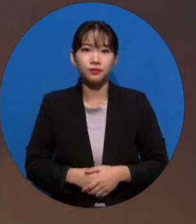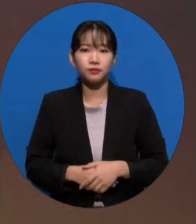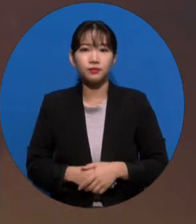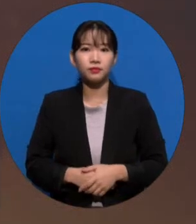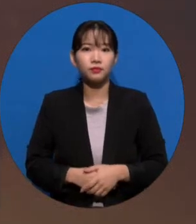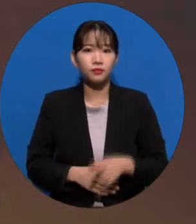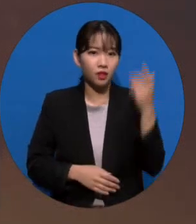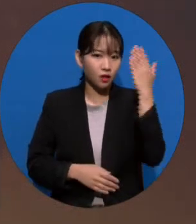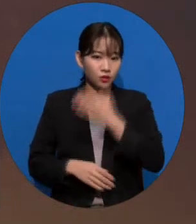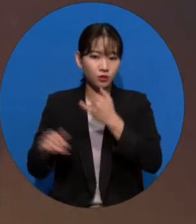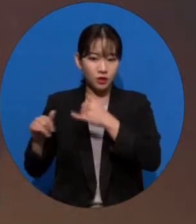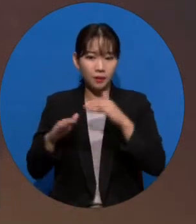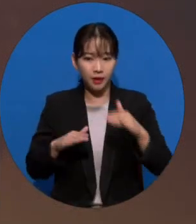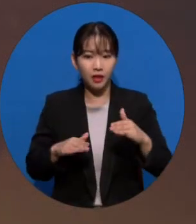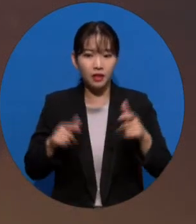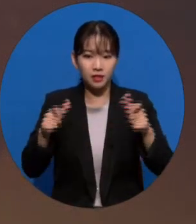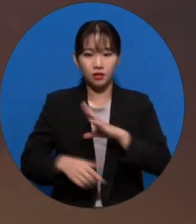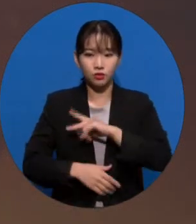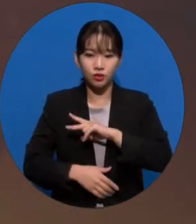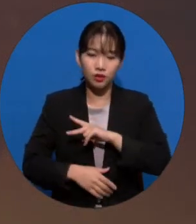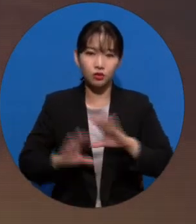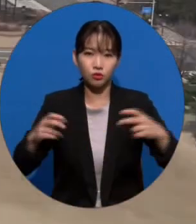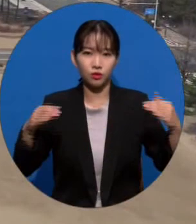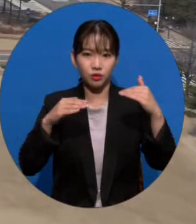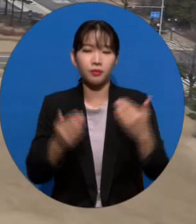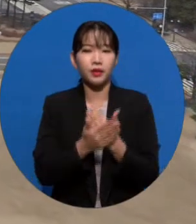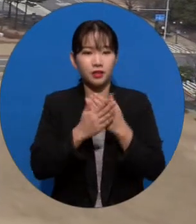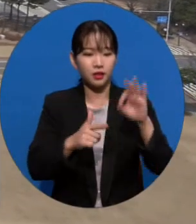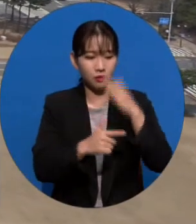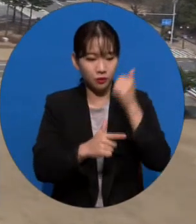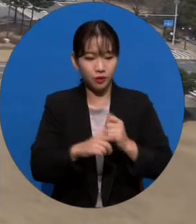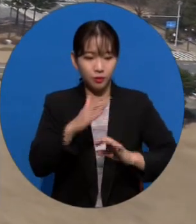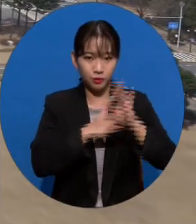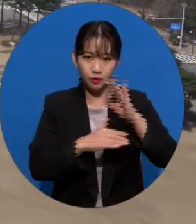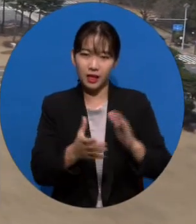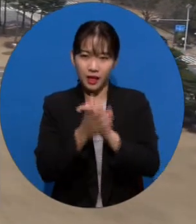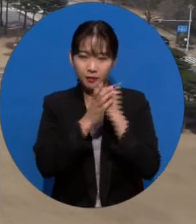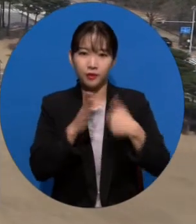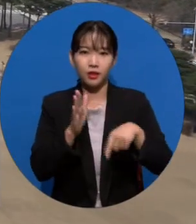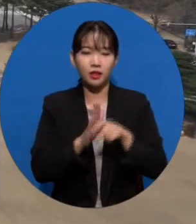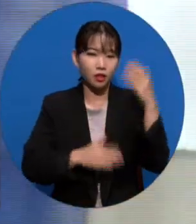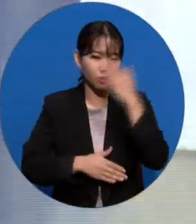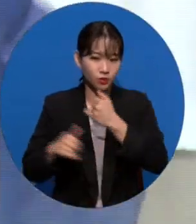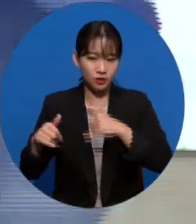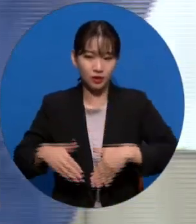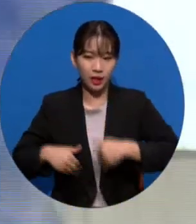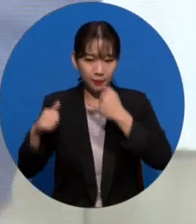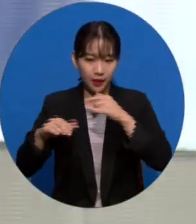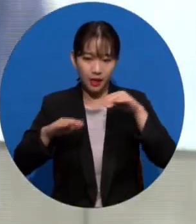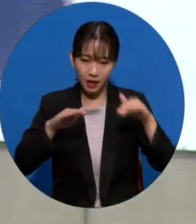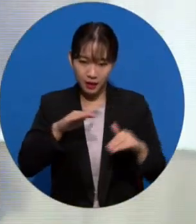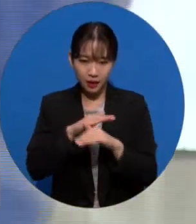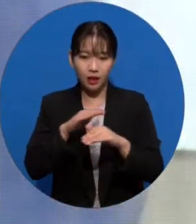여수와 남의 지역구 국회의원들의 국가 균형발전과 영호남 동서 통합을 위해 여수 남의 간 해저터널이